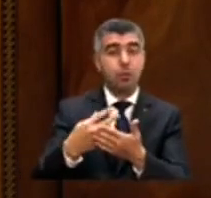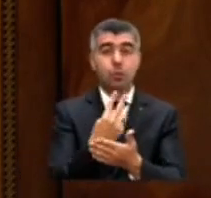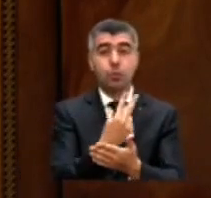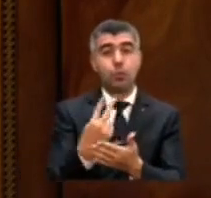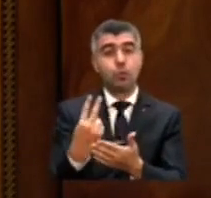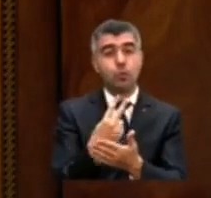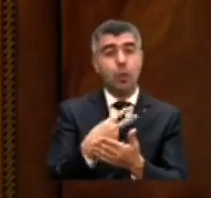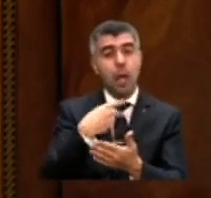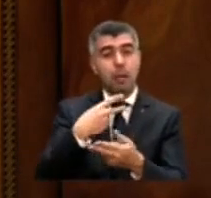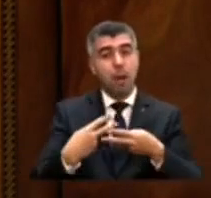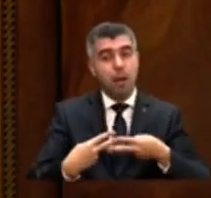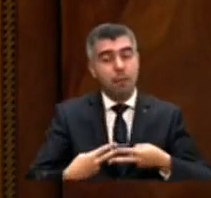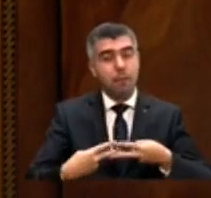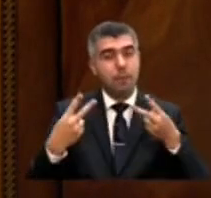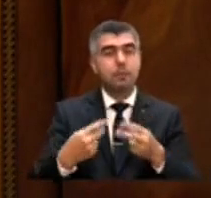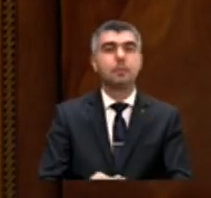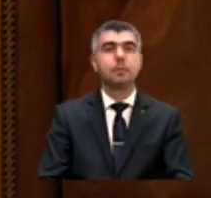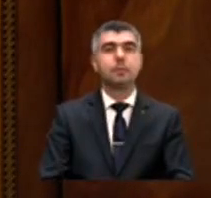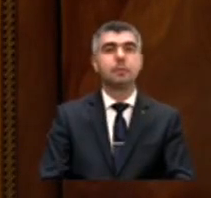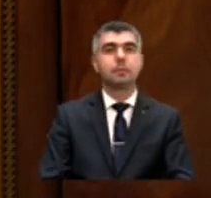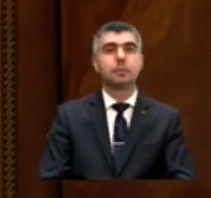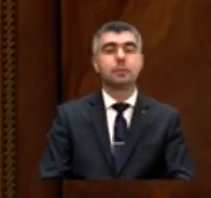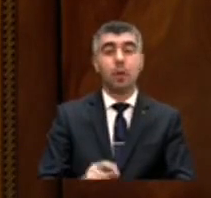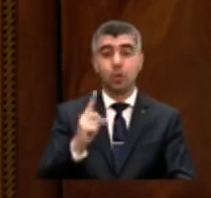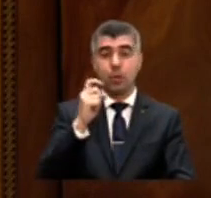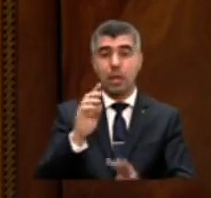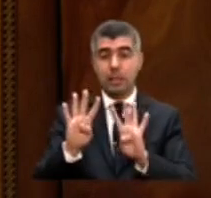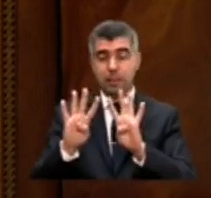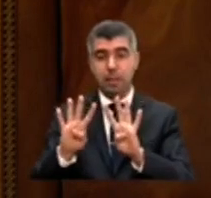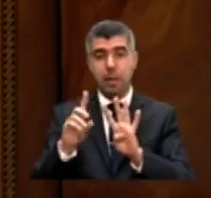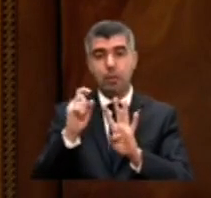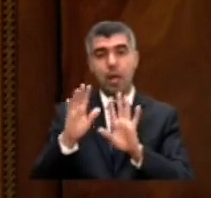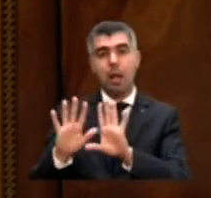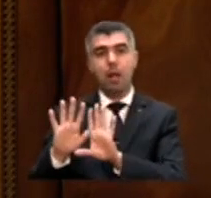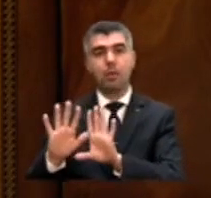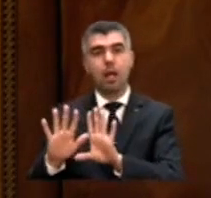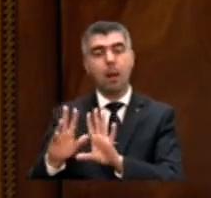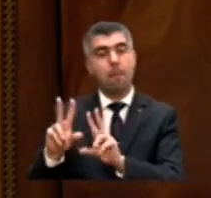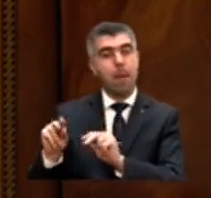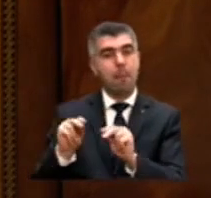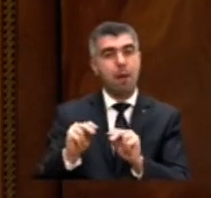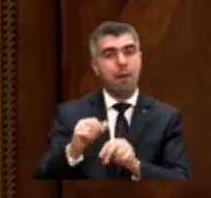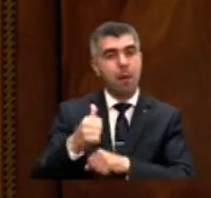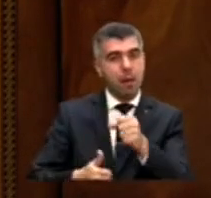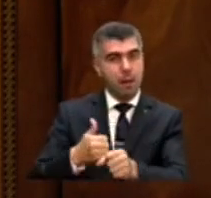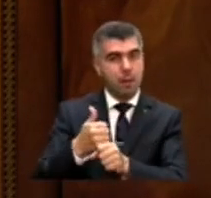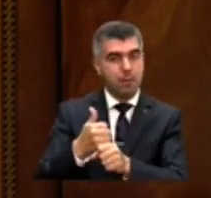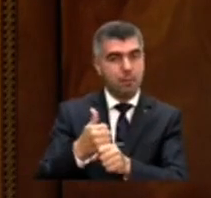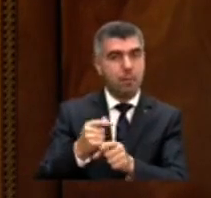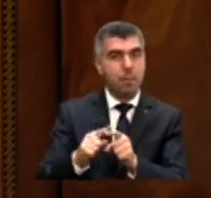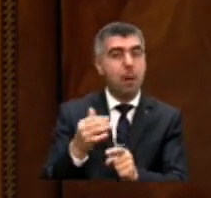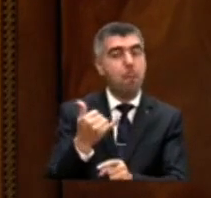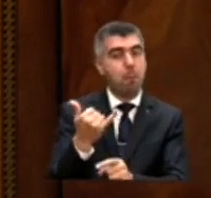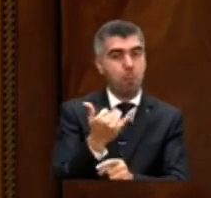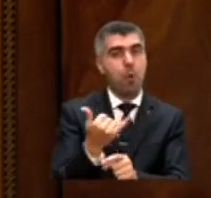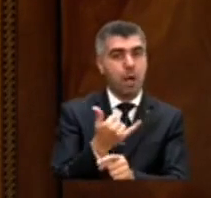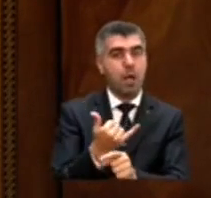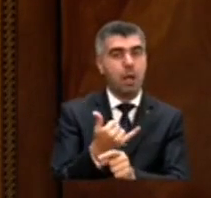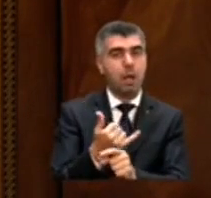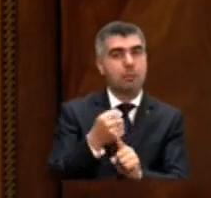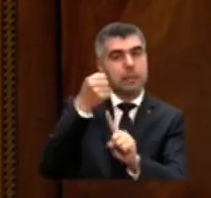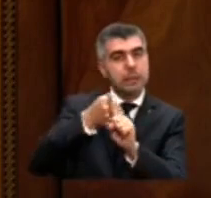خطابان ساميان في شهري غشت وأكتوبر من السنة نفسها أكد على أولوية هذا